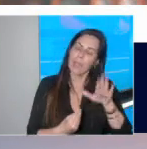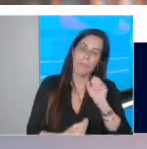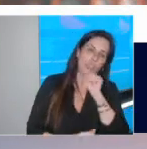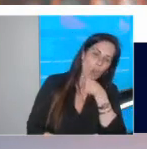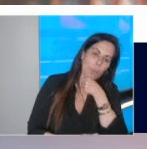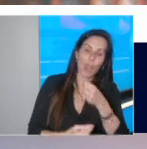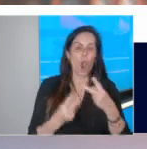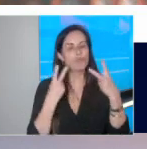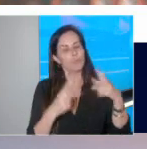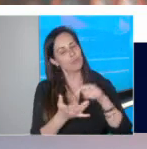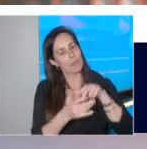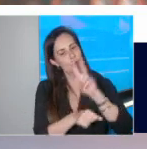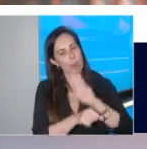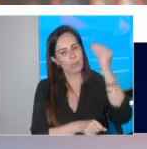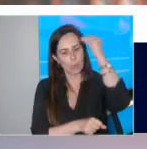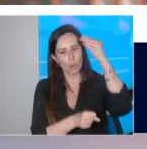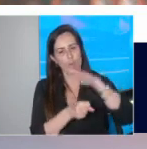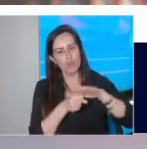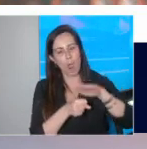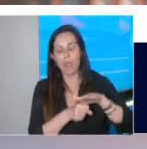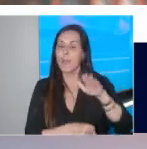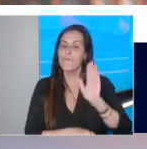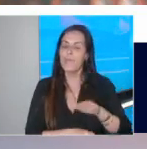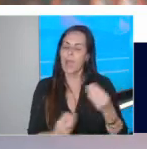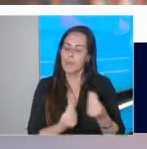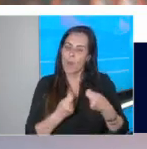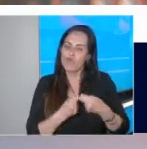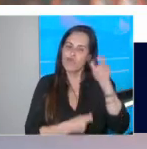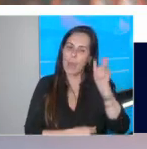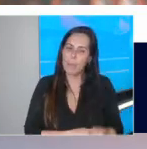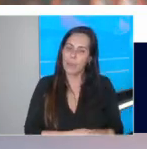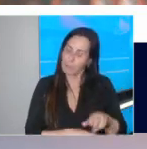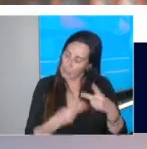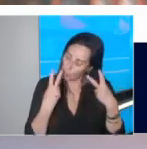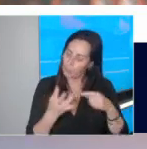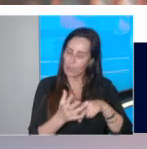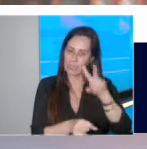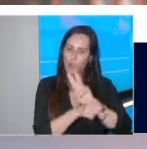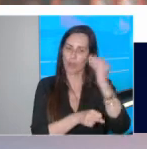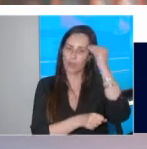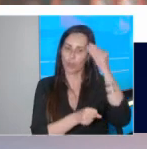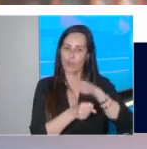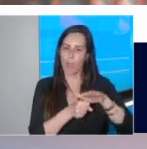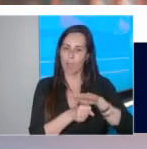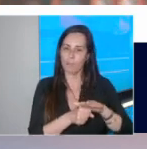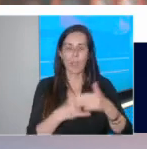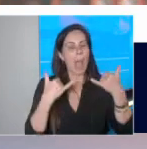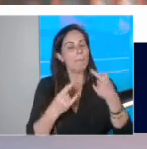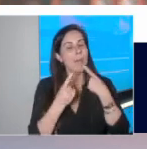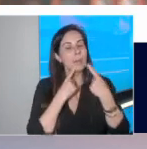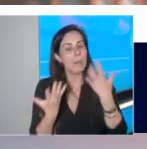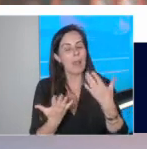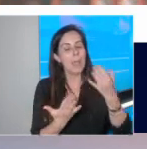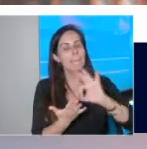היסטוריים, חיוניים לשמירה על זיכרון השואה, וגם אנושיים, גם זה חיוני לשמירה על זיכרון השואה. הפעם נדבר